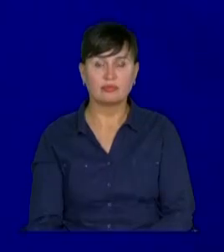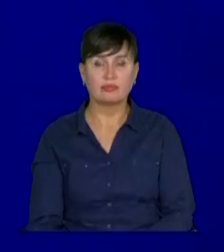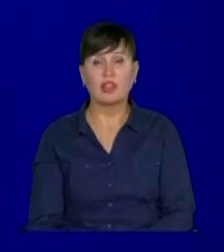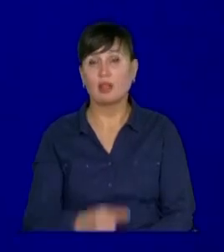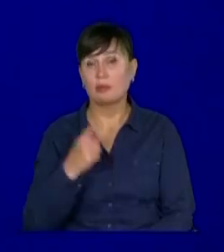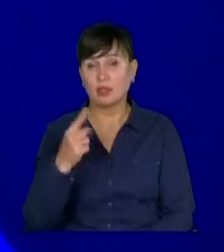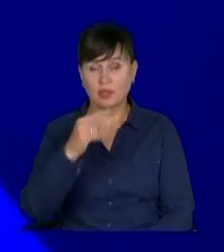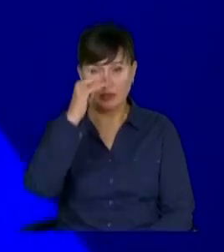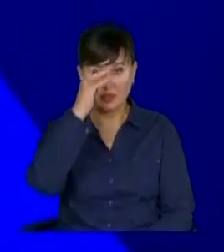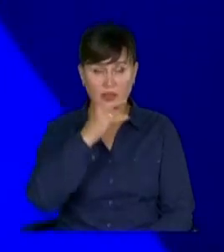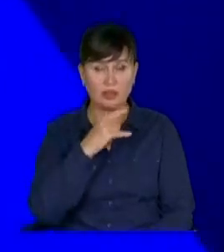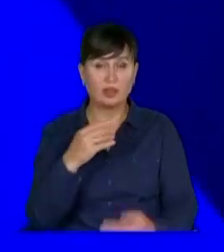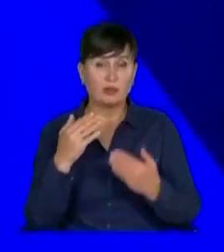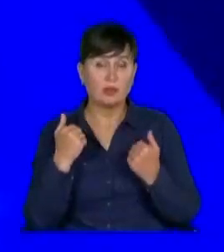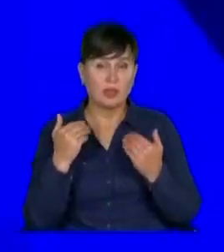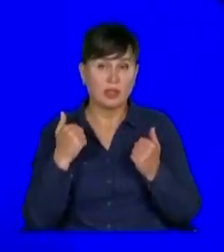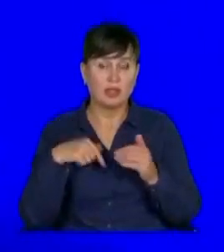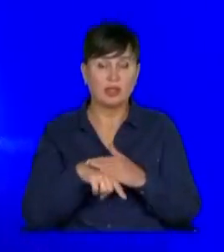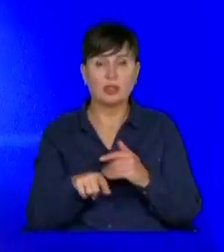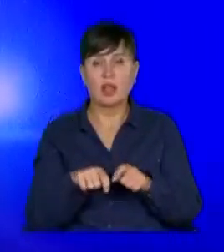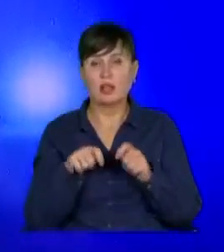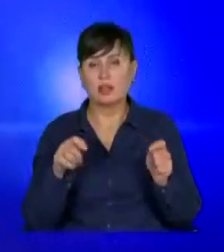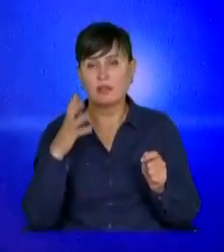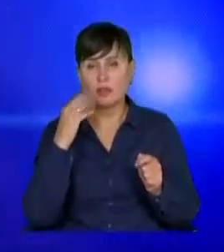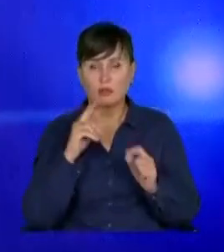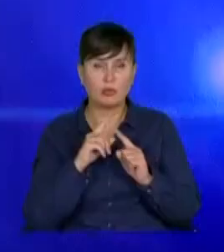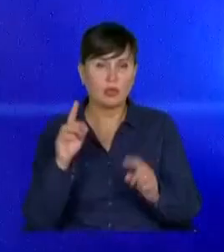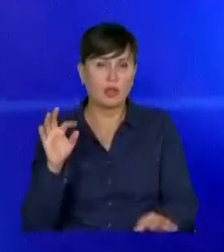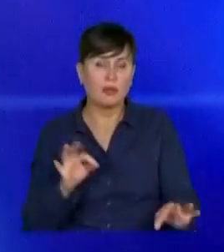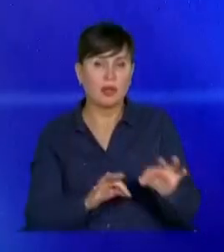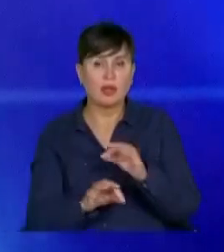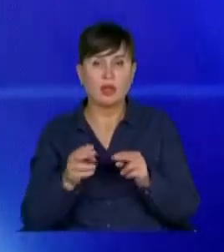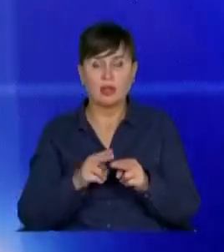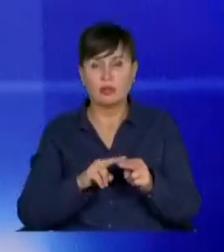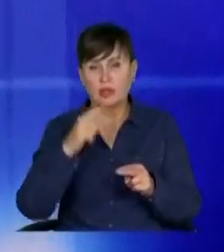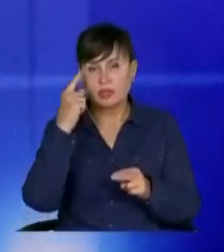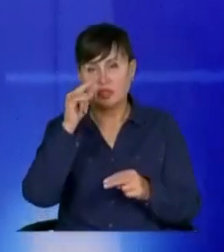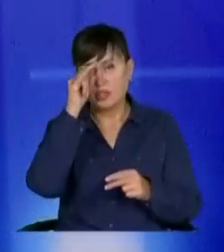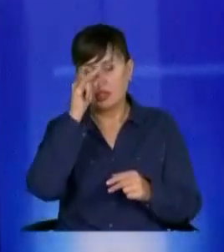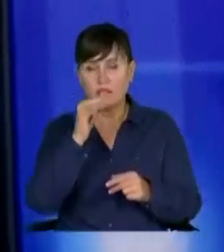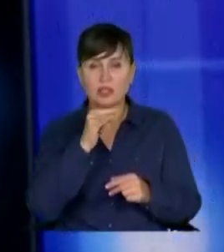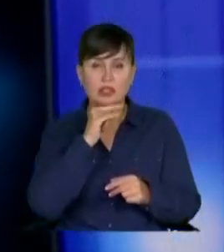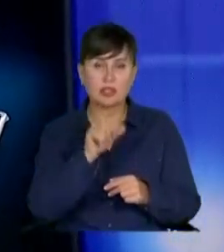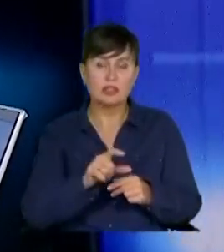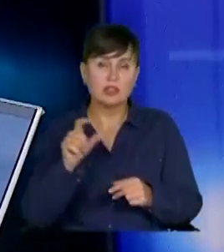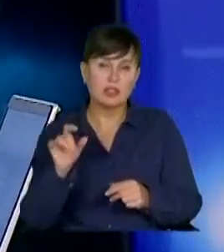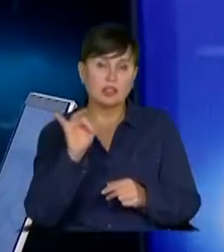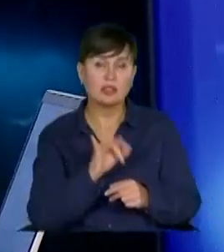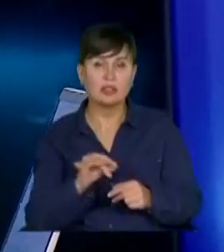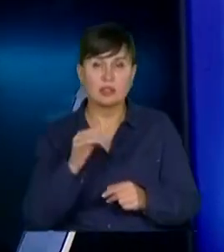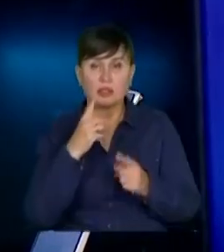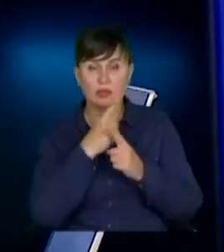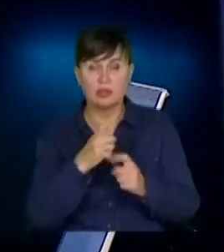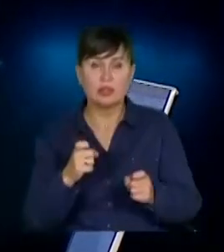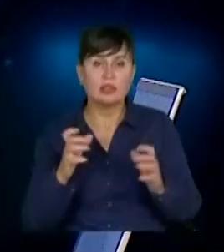Первый в Казахстане парк петроглифов открылся в Алматы. Уникальный проект, который инициировали казахстанские культурологи и историки, призван